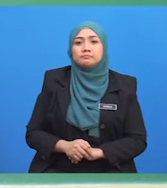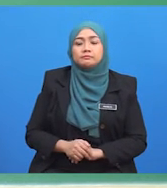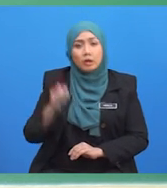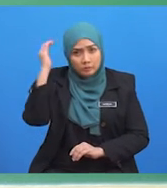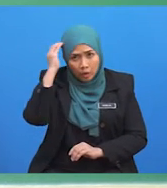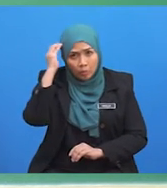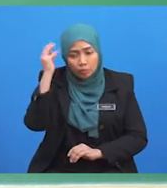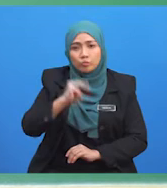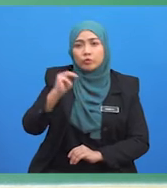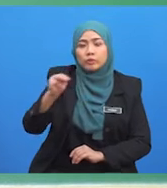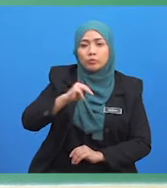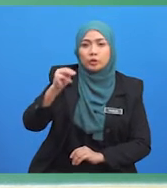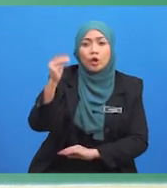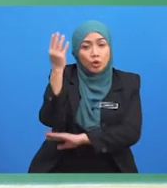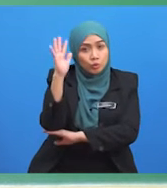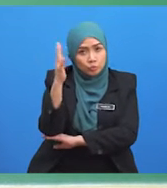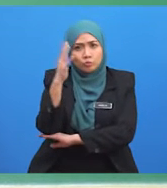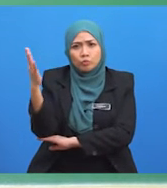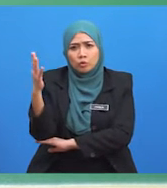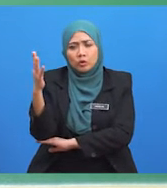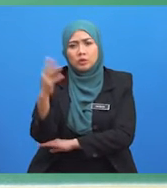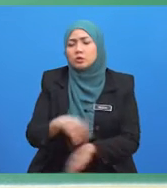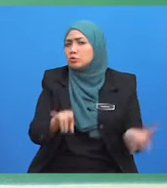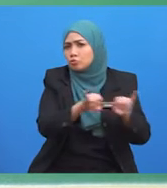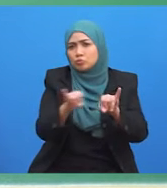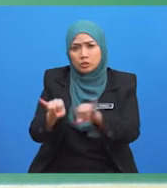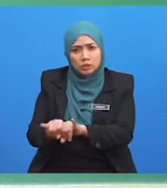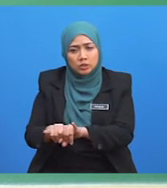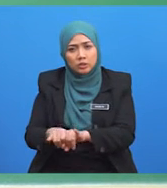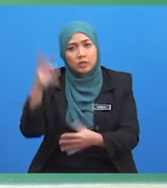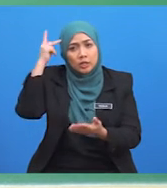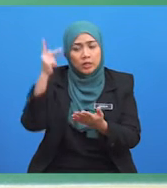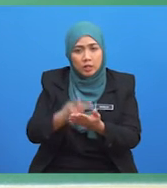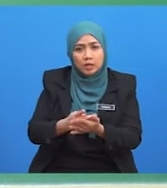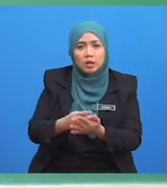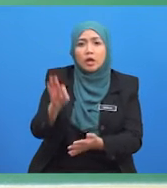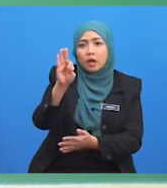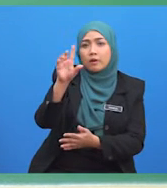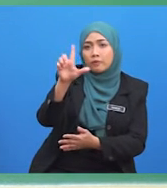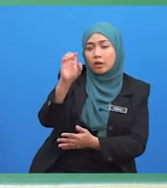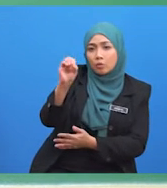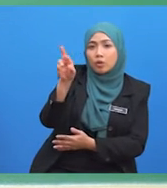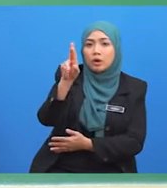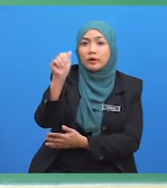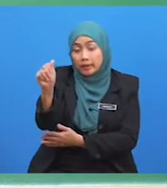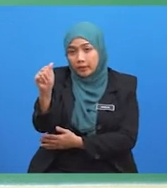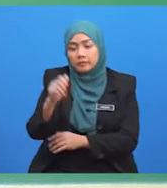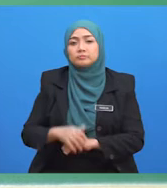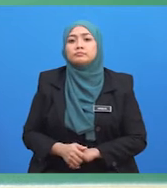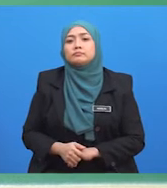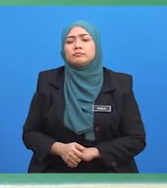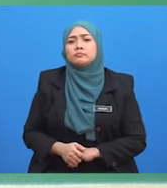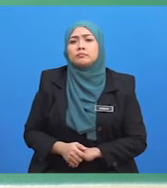murid-murid, tumbuh-tumbuhan juga dikenali sebagai flora. Penjagaan flora